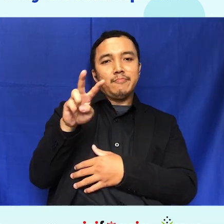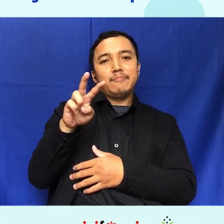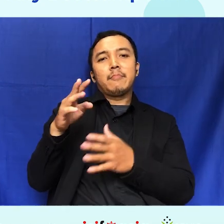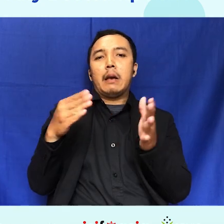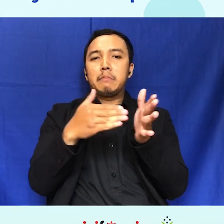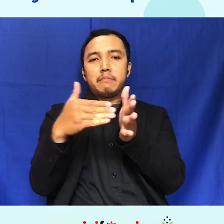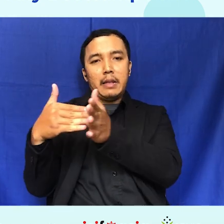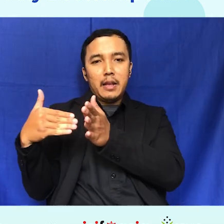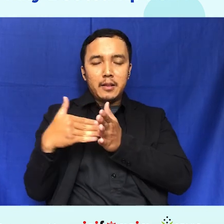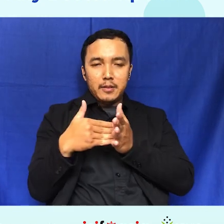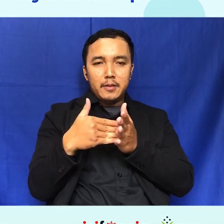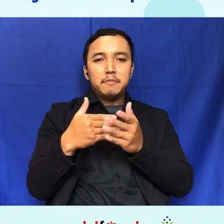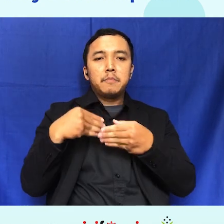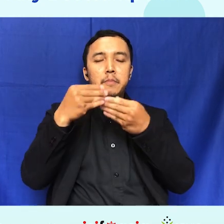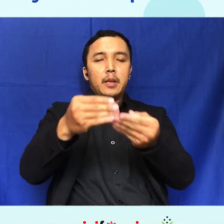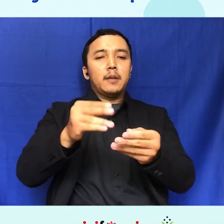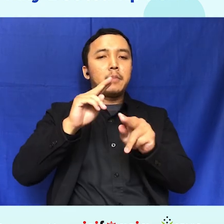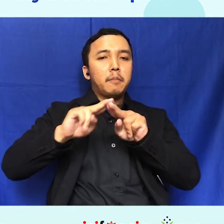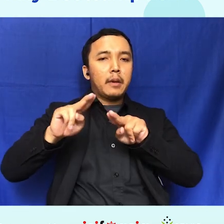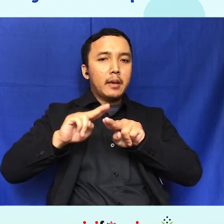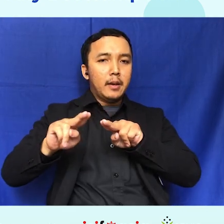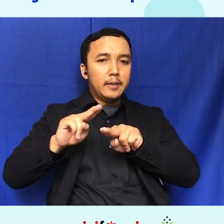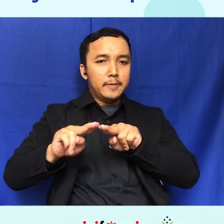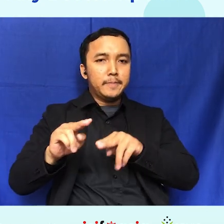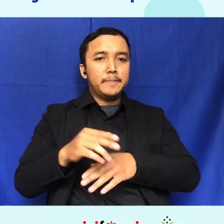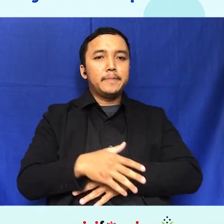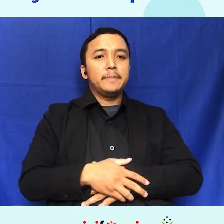dan memberikan saran perbaikan.